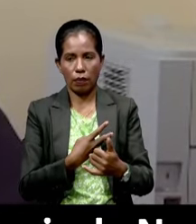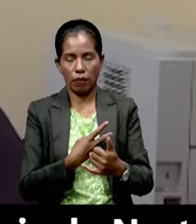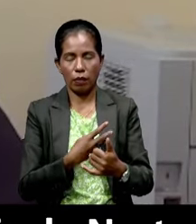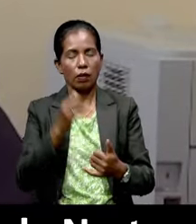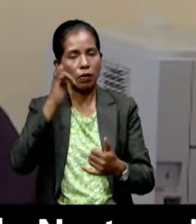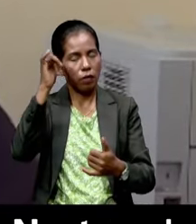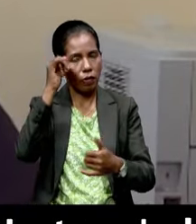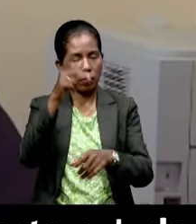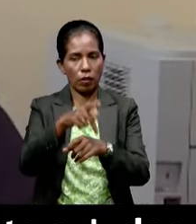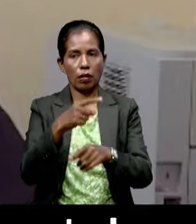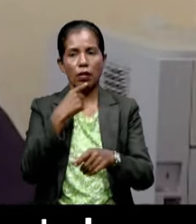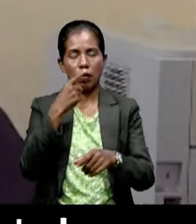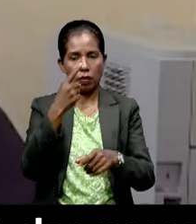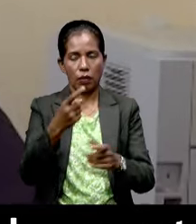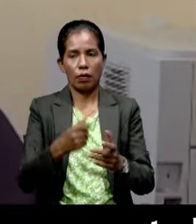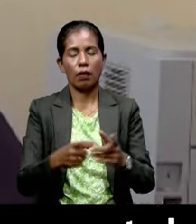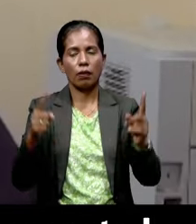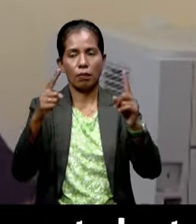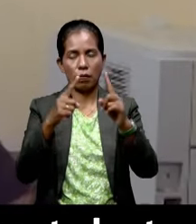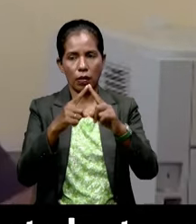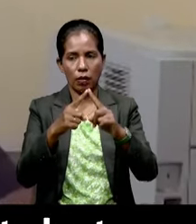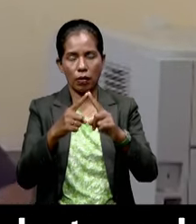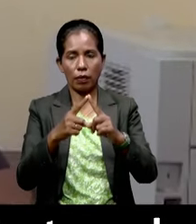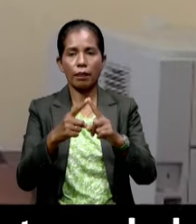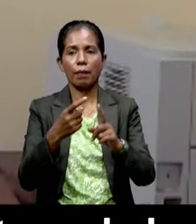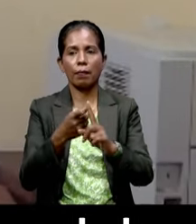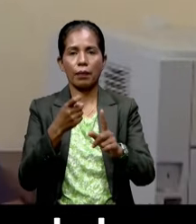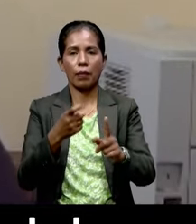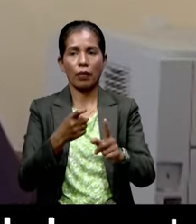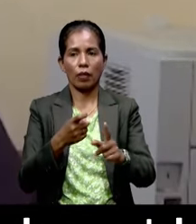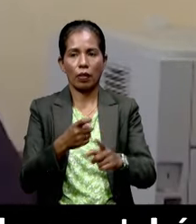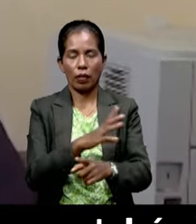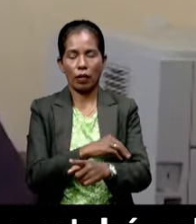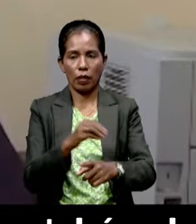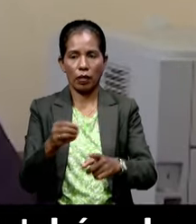orkalang hau oriente kena bai ha ite nia parti